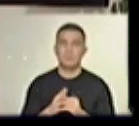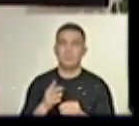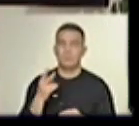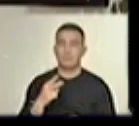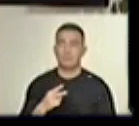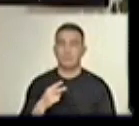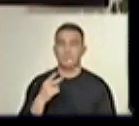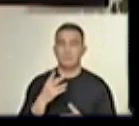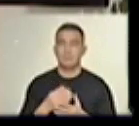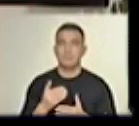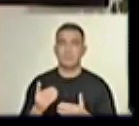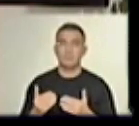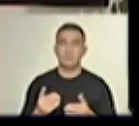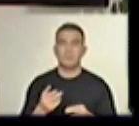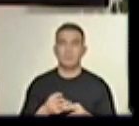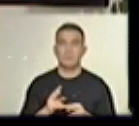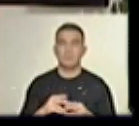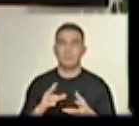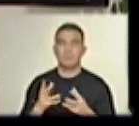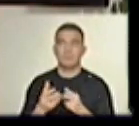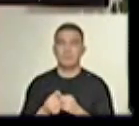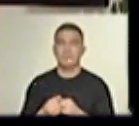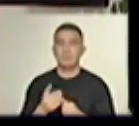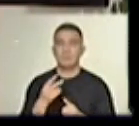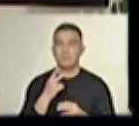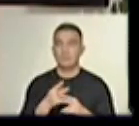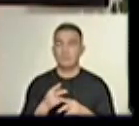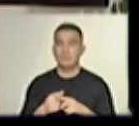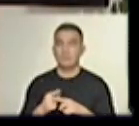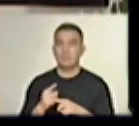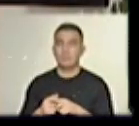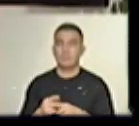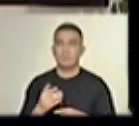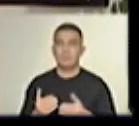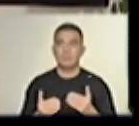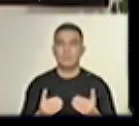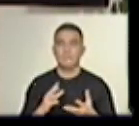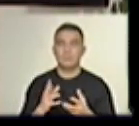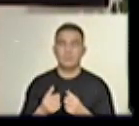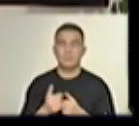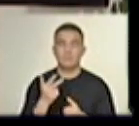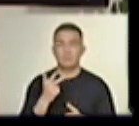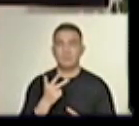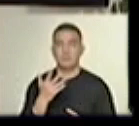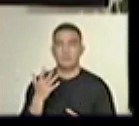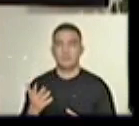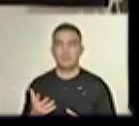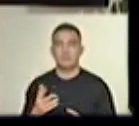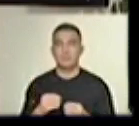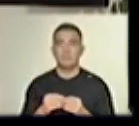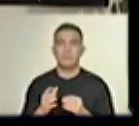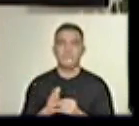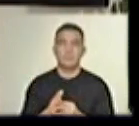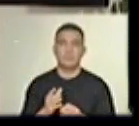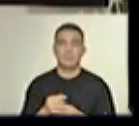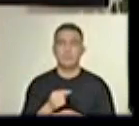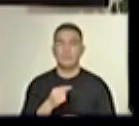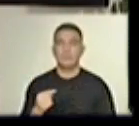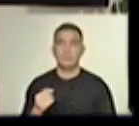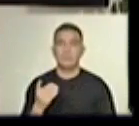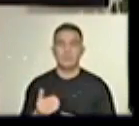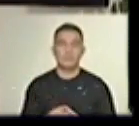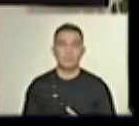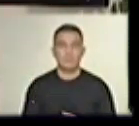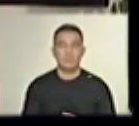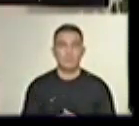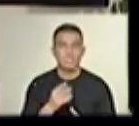qo'shsak 35, yana 15 ni ayirsak 20. Bunda demak, bu ifodaning qiymati 20 ga teng